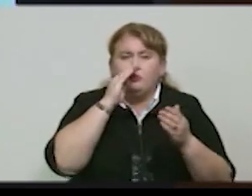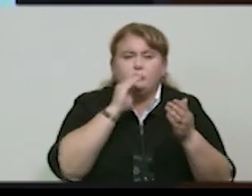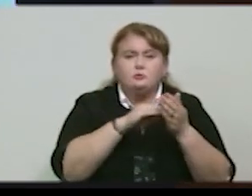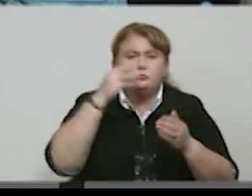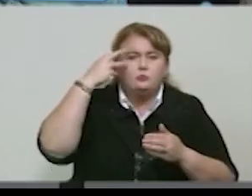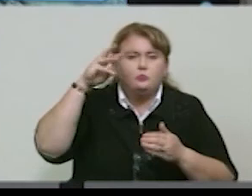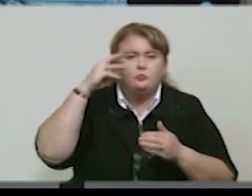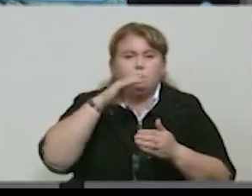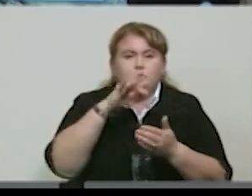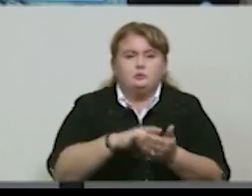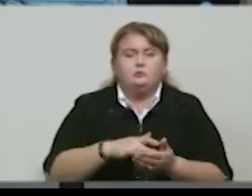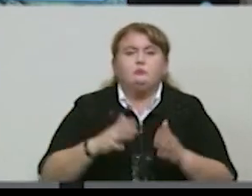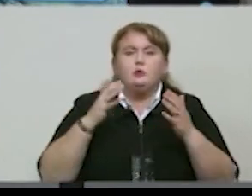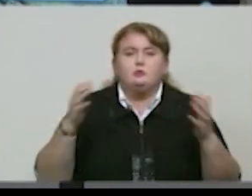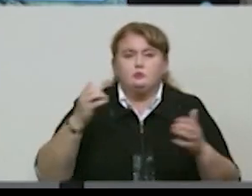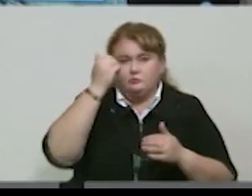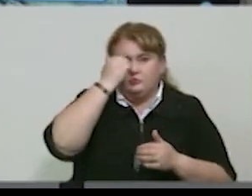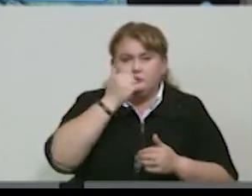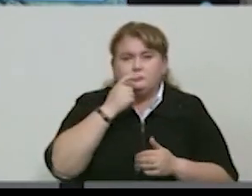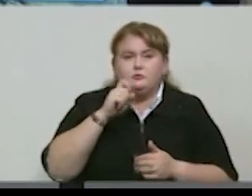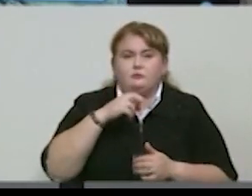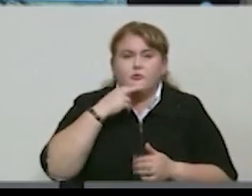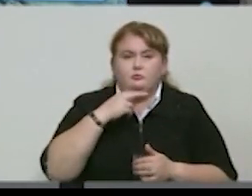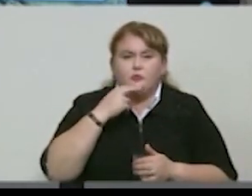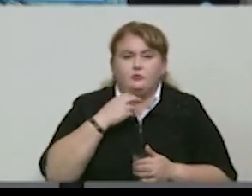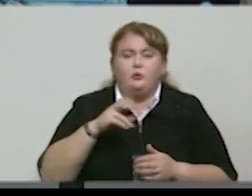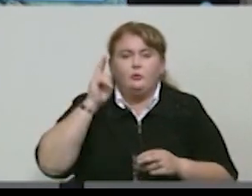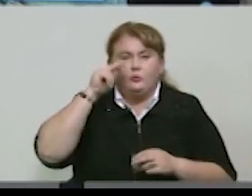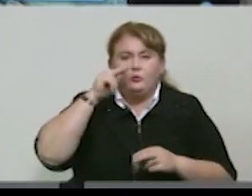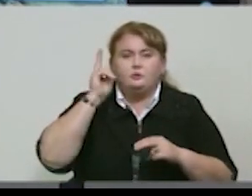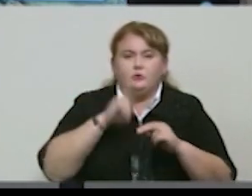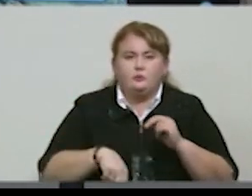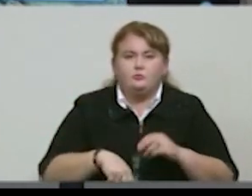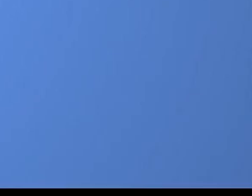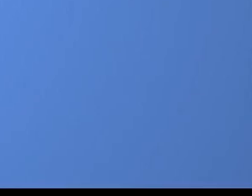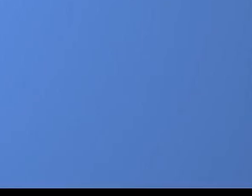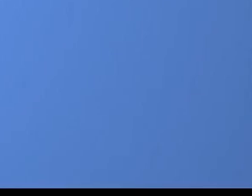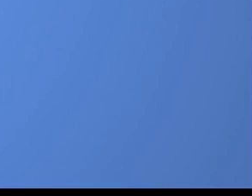Туркестана. Большое спасибо за внимание. Урок окончен.